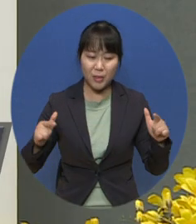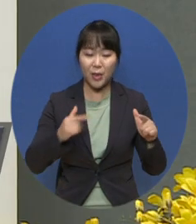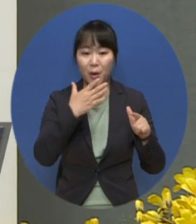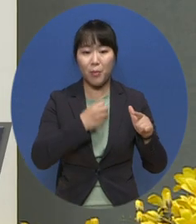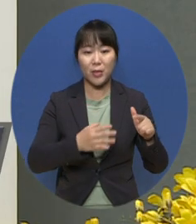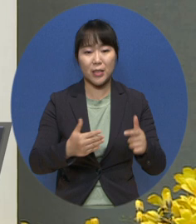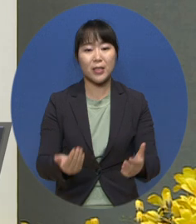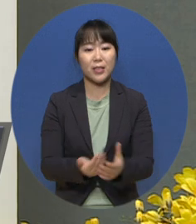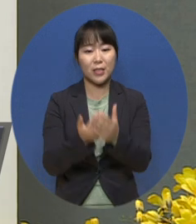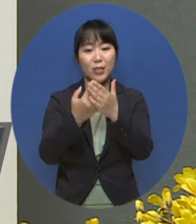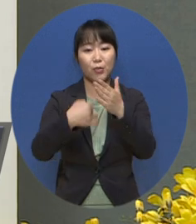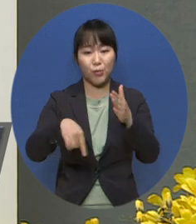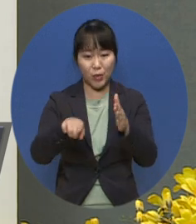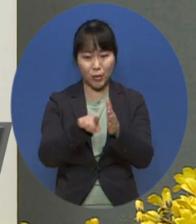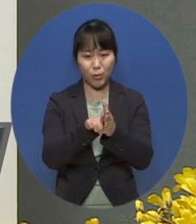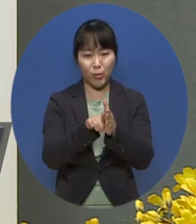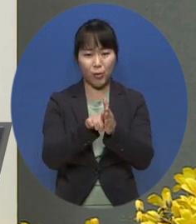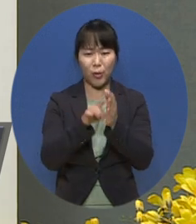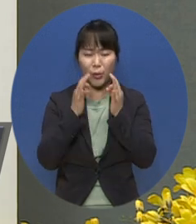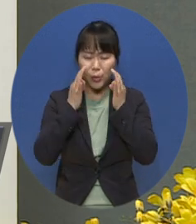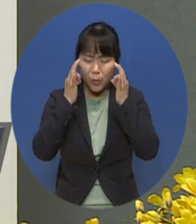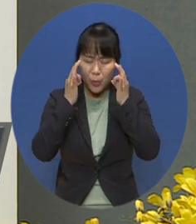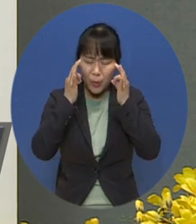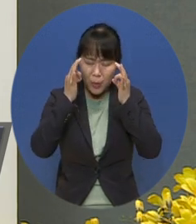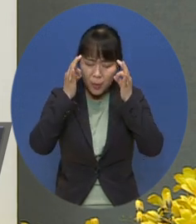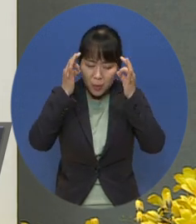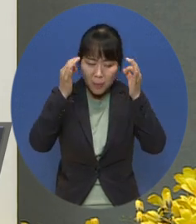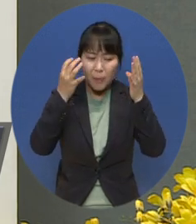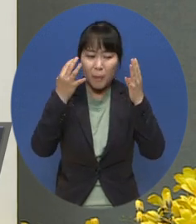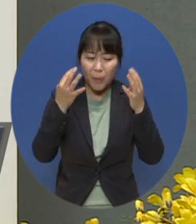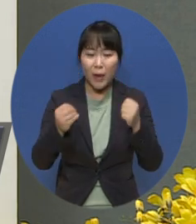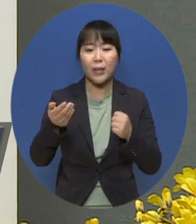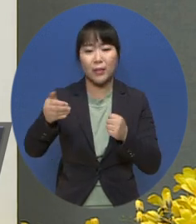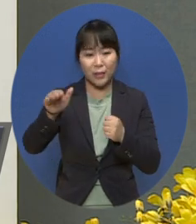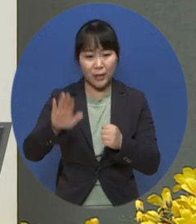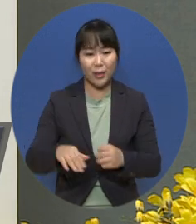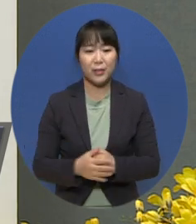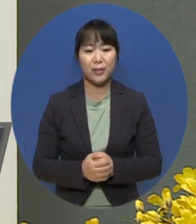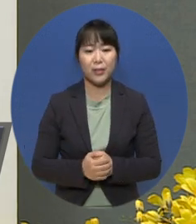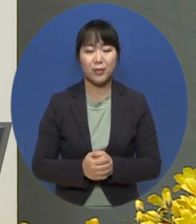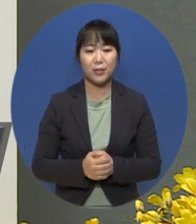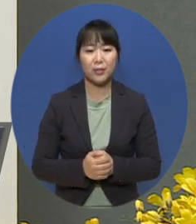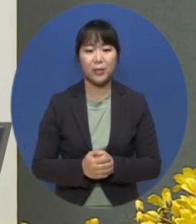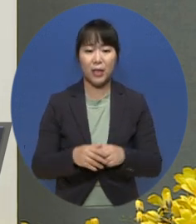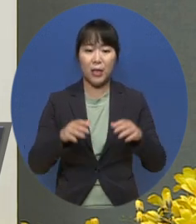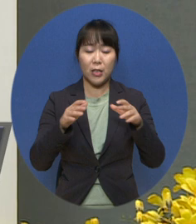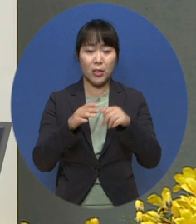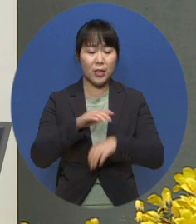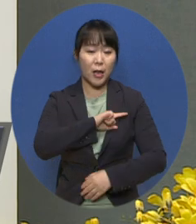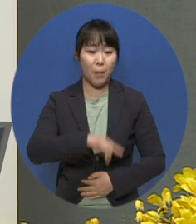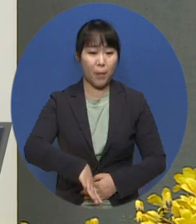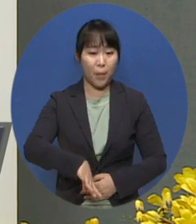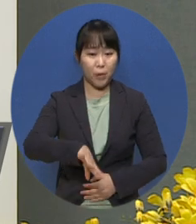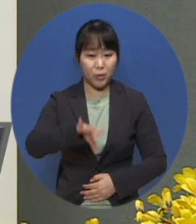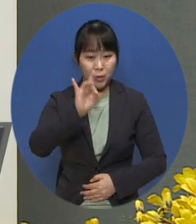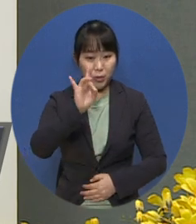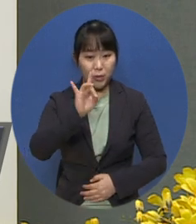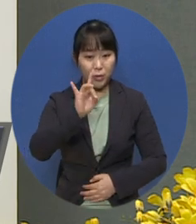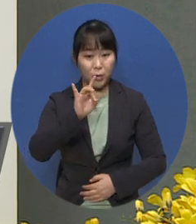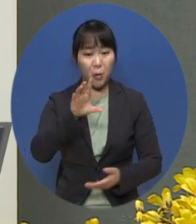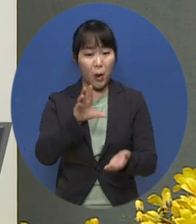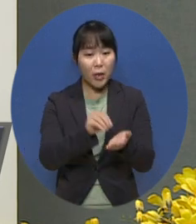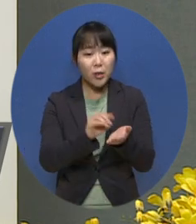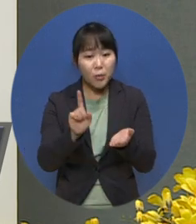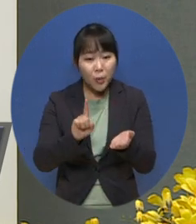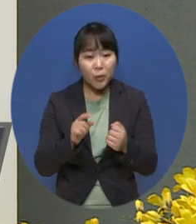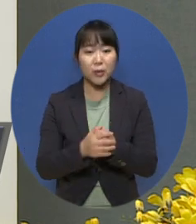복지 증진을 위해서도 노력을 많이 해 오셨는데 해체 우선 과제 에는